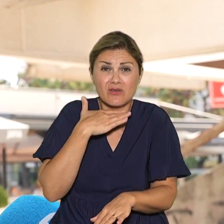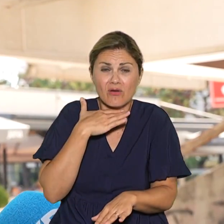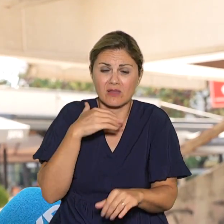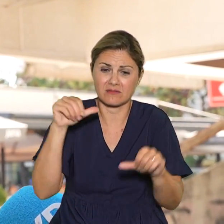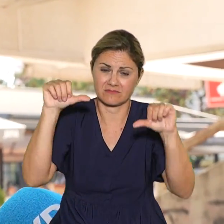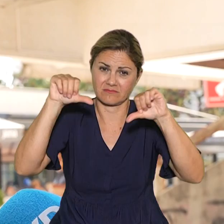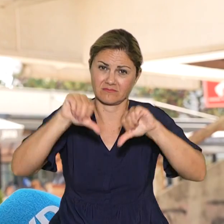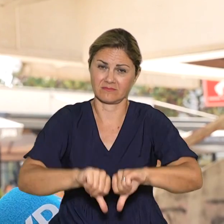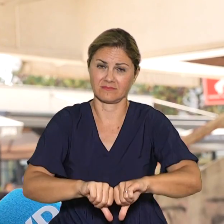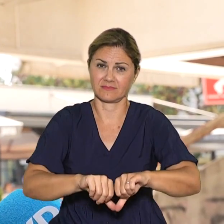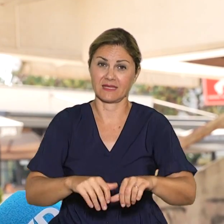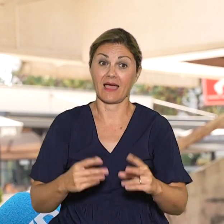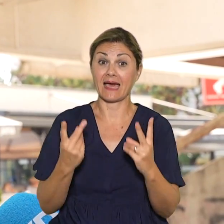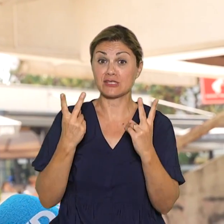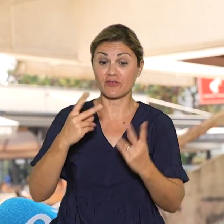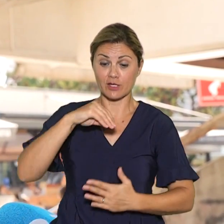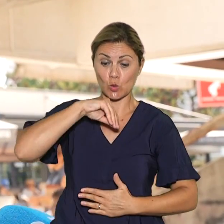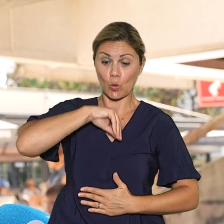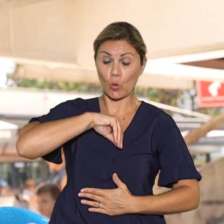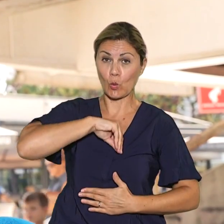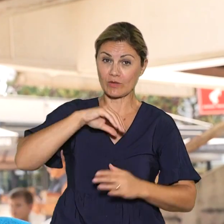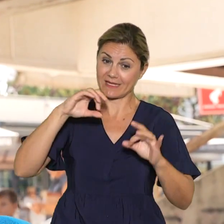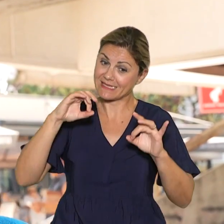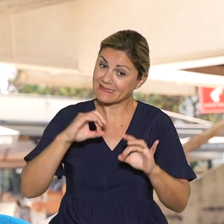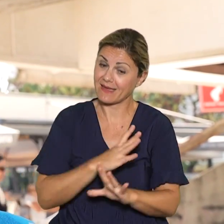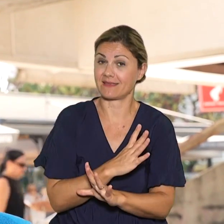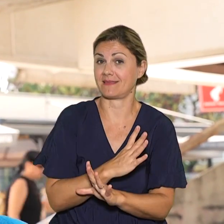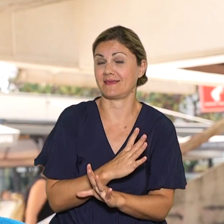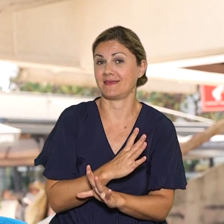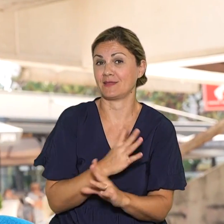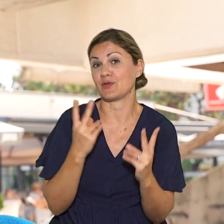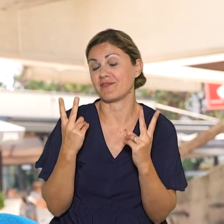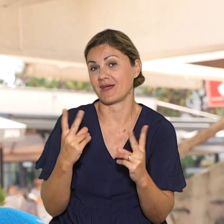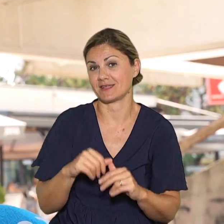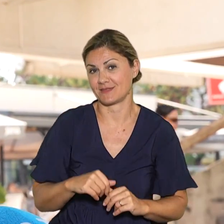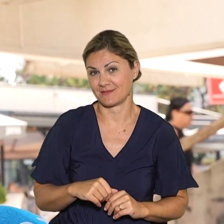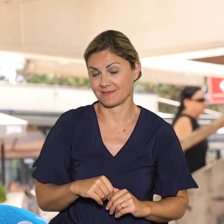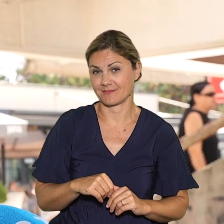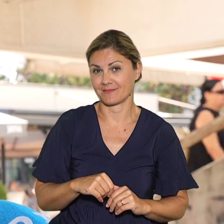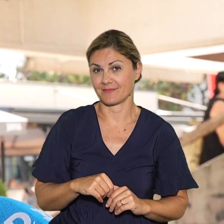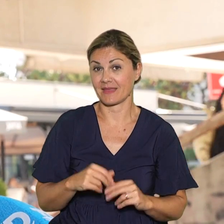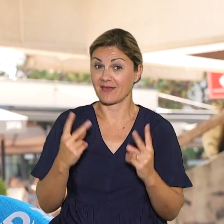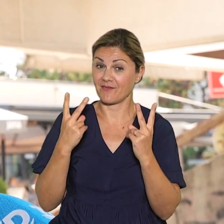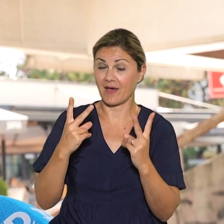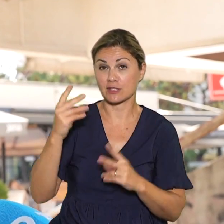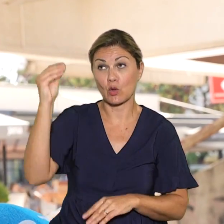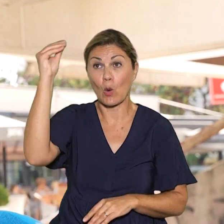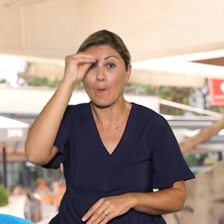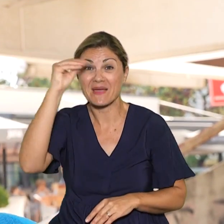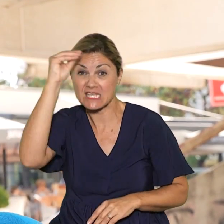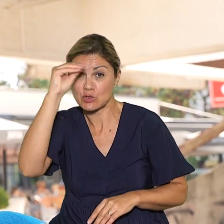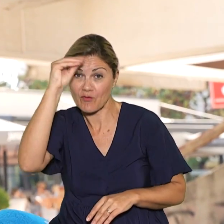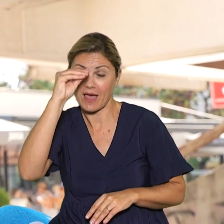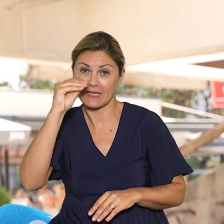ništa. Ali i to vam je, ako ste unutra sretni, onda morate biti srećni. A to vam je sve ako imate obrazovanje,